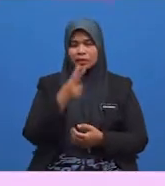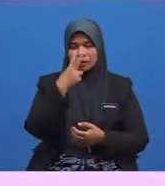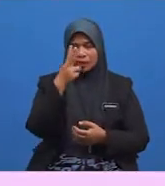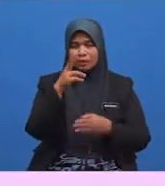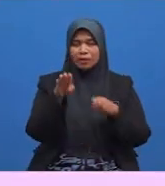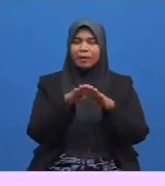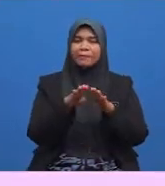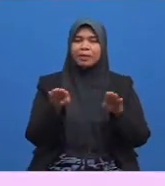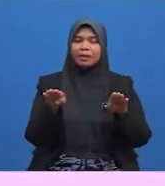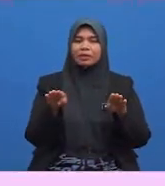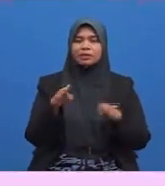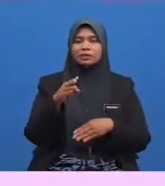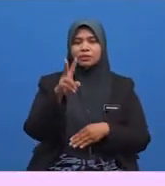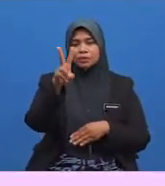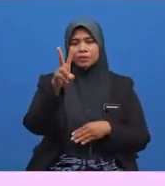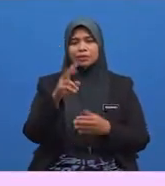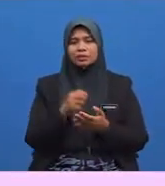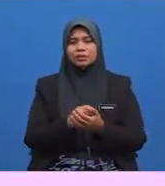baris kedua persamaan.